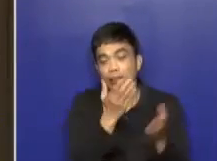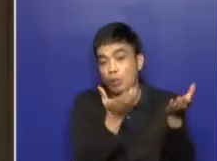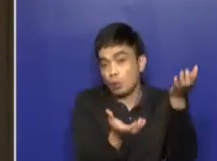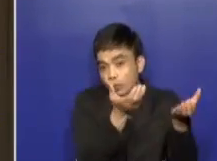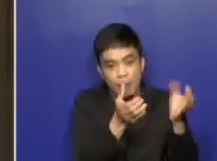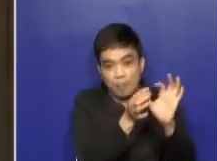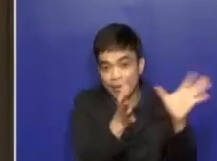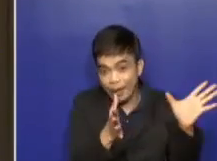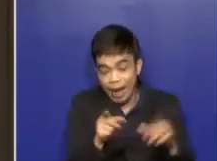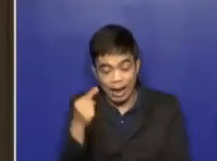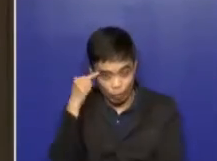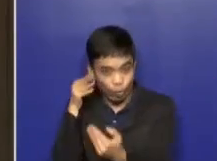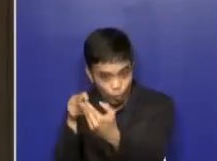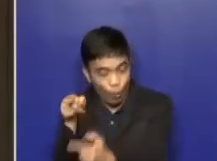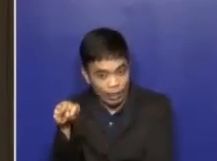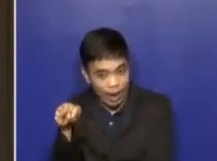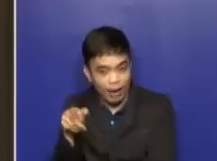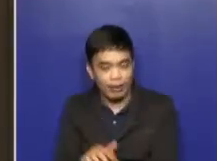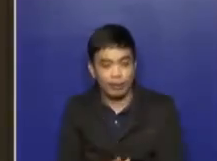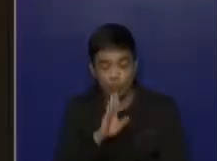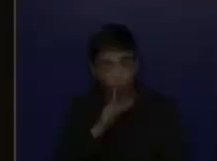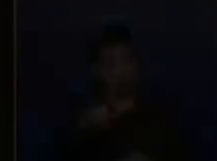ถ้าท่านตอบย้ำอย่างนี้ผมลงคะแนนให้ท่านครับขอบคุณครับ